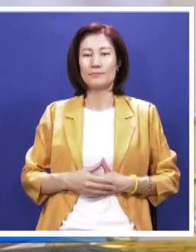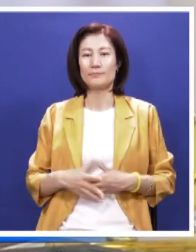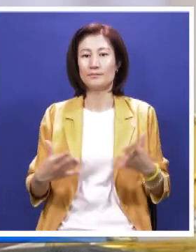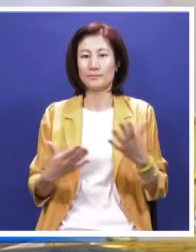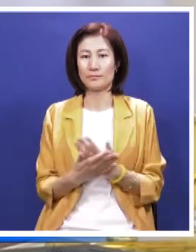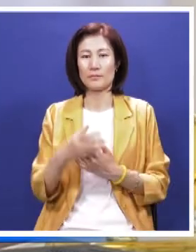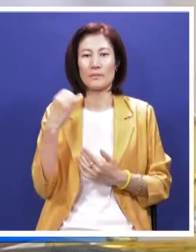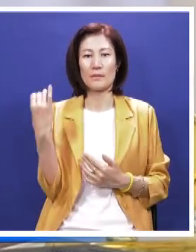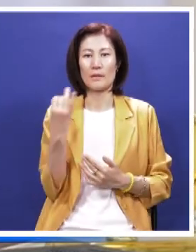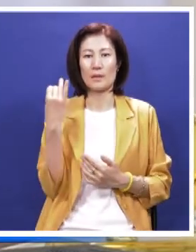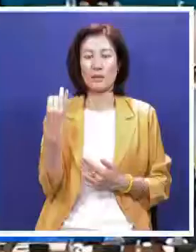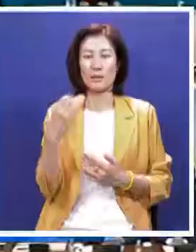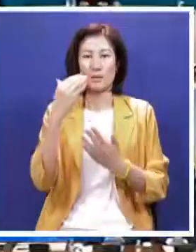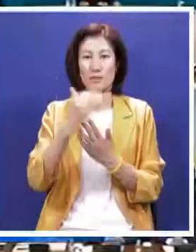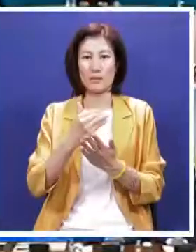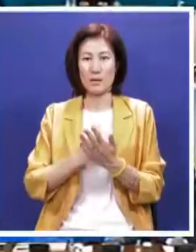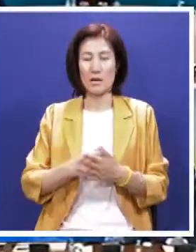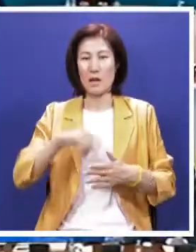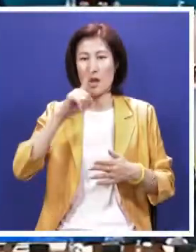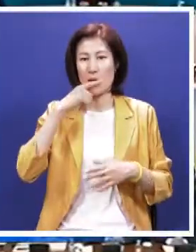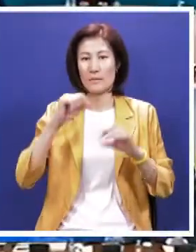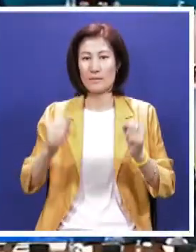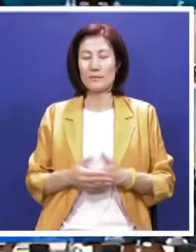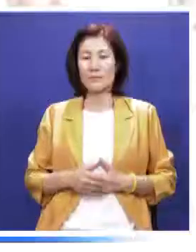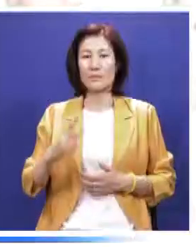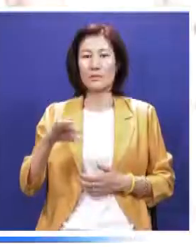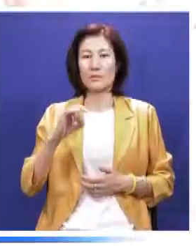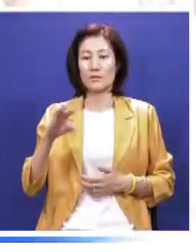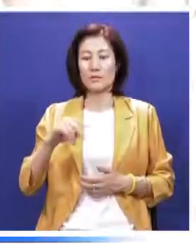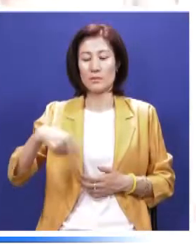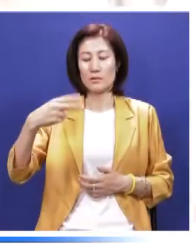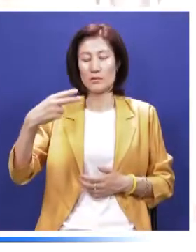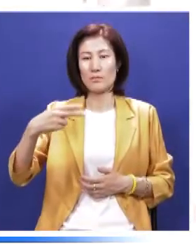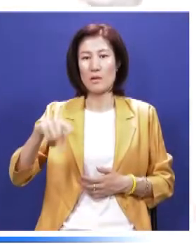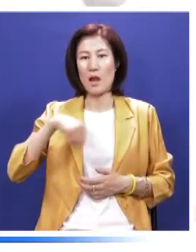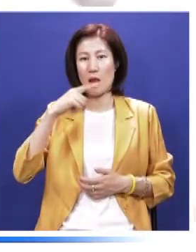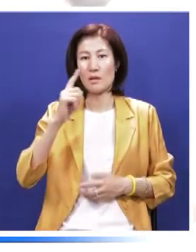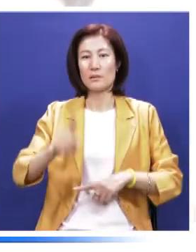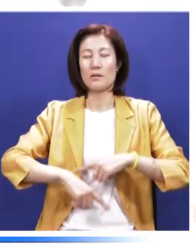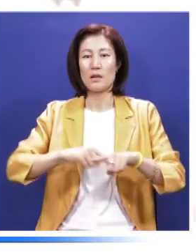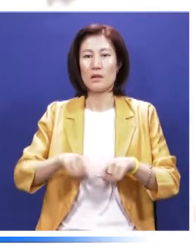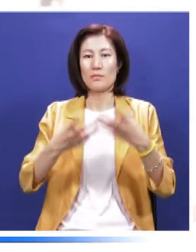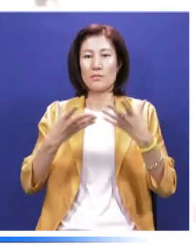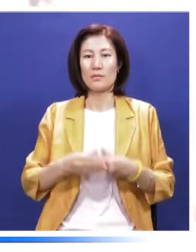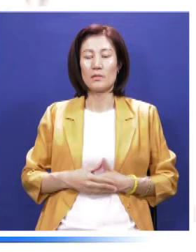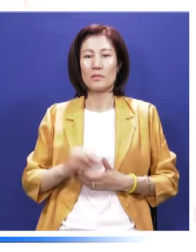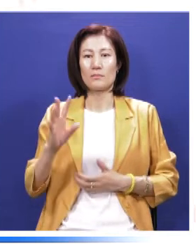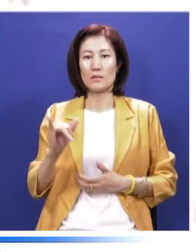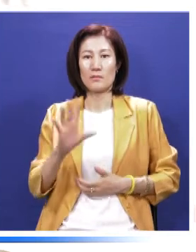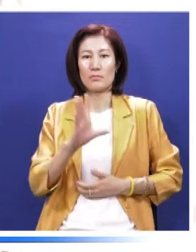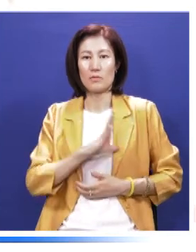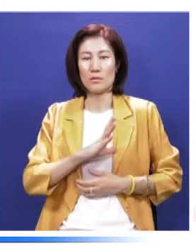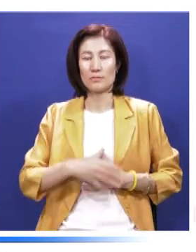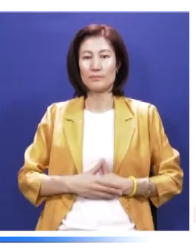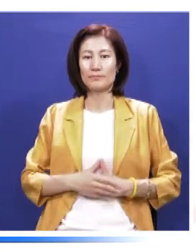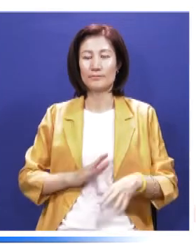жобаларды жүзеге асыратындарын айтты. Нұр Отан партиясының 22-ші съезінде айтылып өткендей, осы модернизациялау бойынша